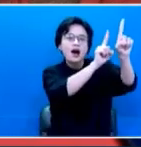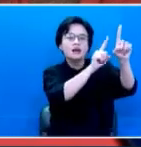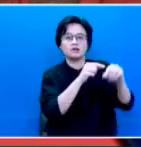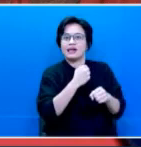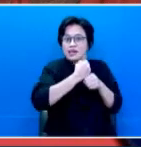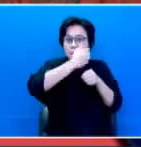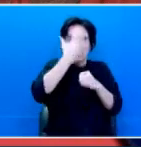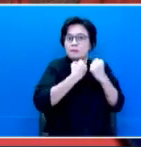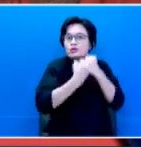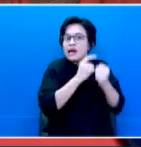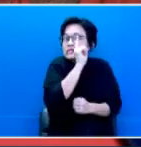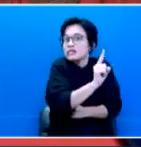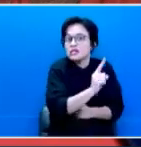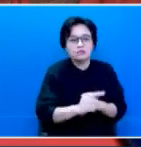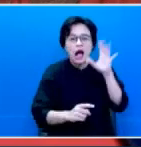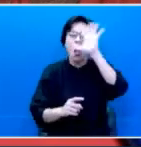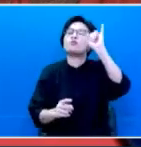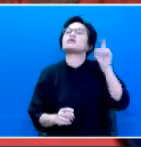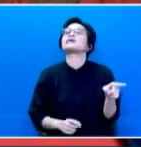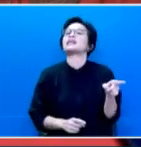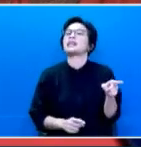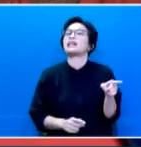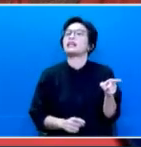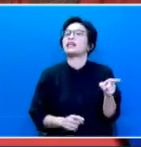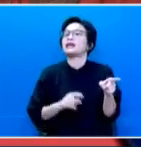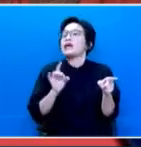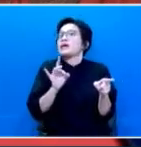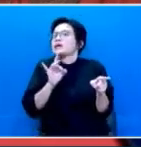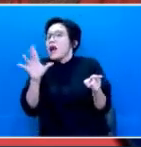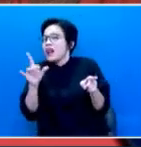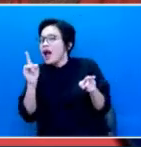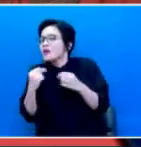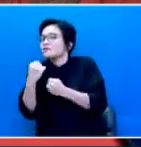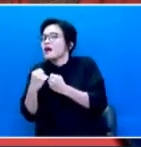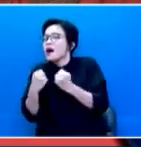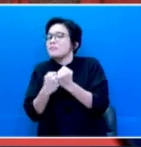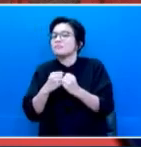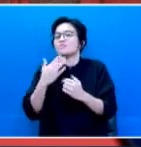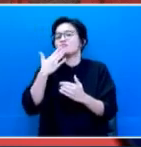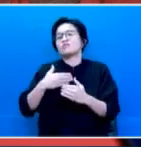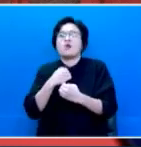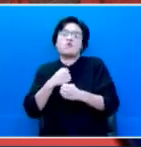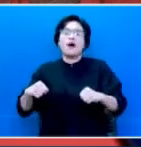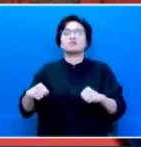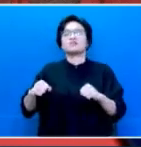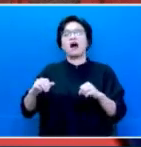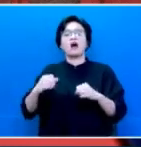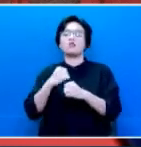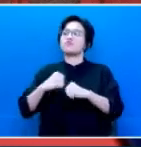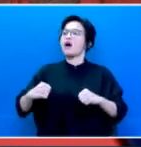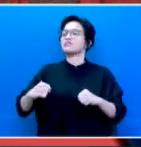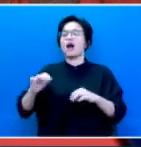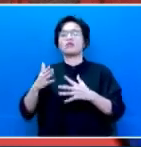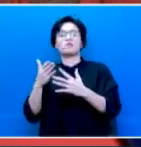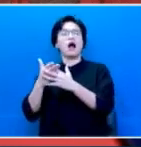Gibran sendiri kan harus ada usaha dari orang-orang orang yang punya Kemampuan kemampuan kekuasaan